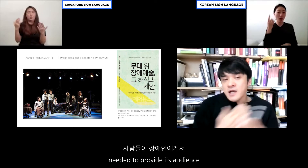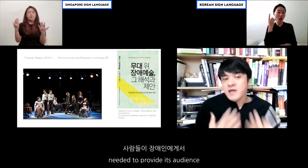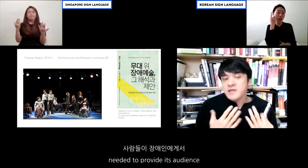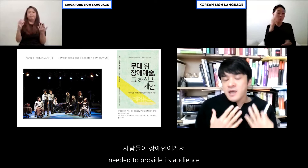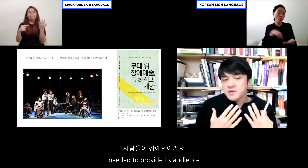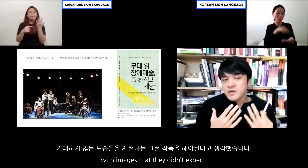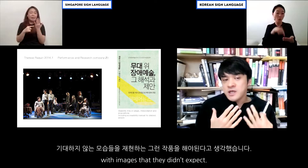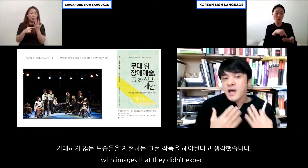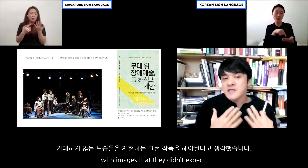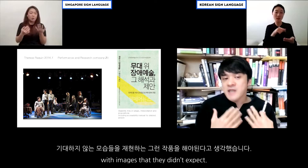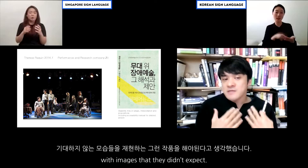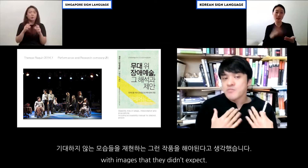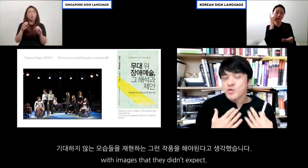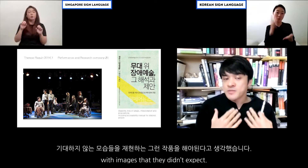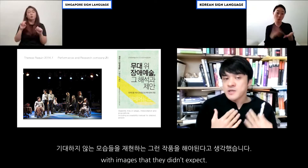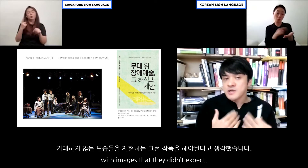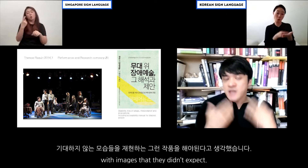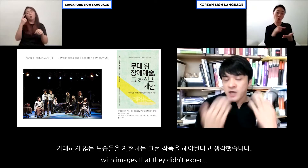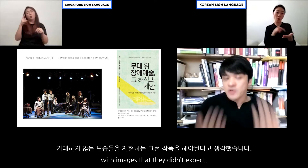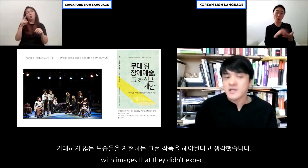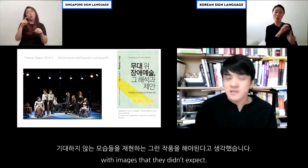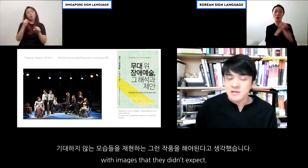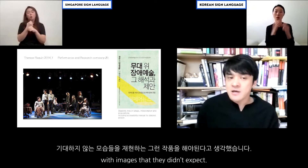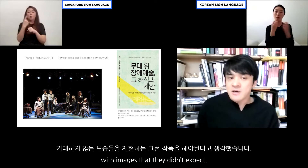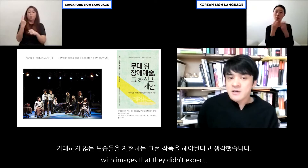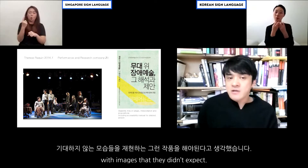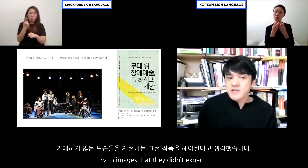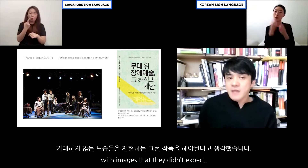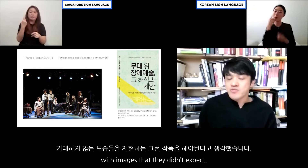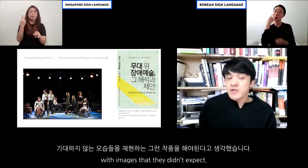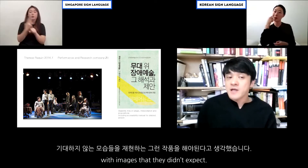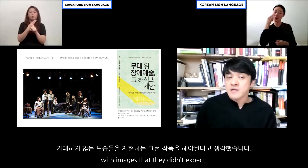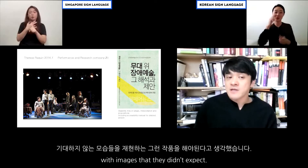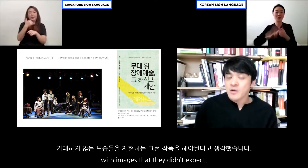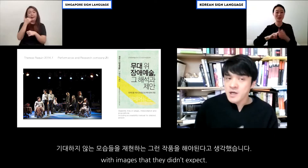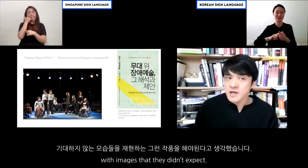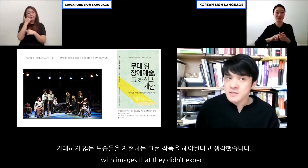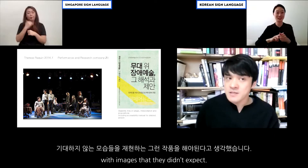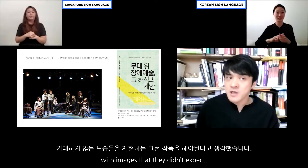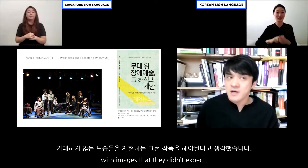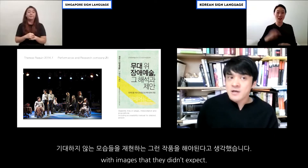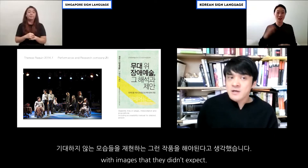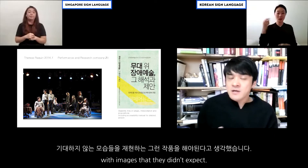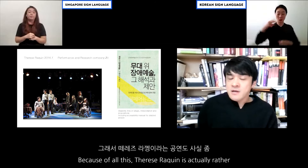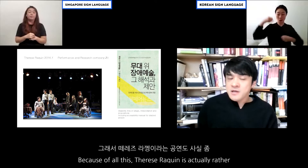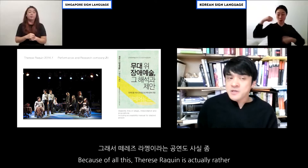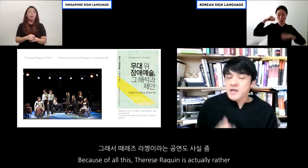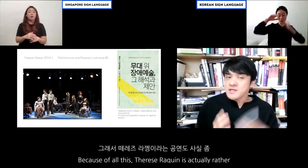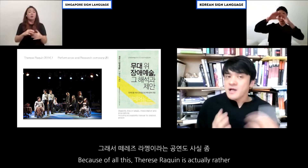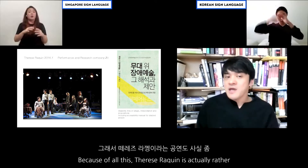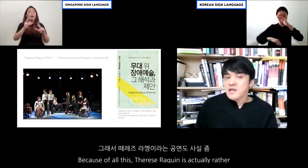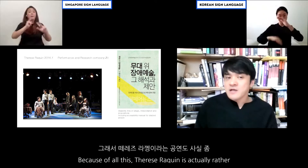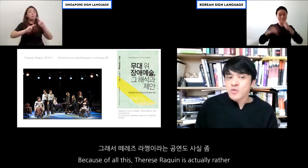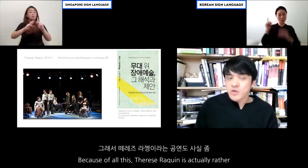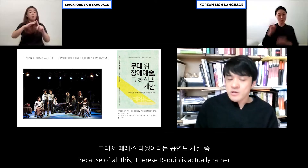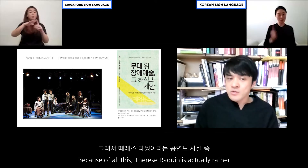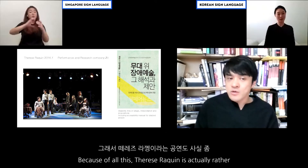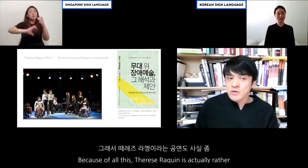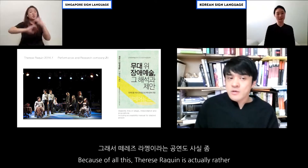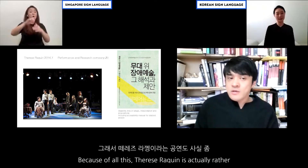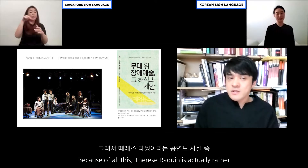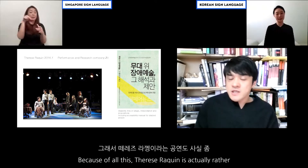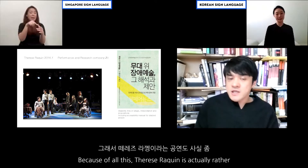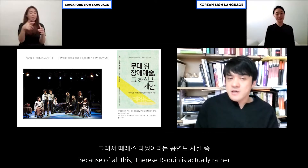사람들이 장애인에게서 기대하지 않는 모습들을 재현하는 그런 작품을 해야 된다고 생각했습니다. 그래서 때레즈락갱이라는